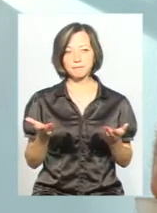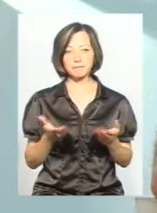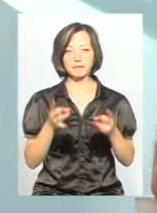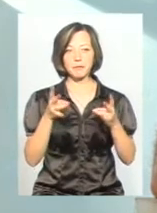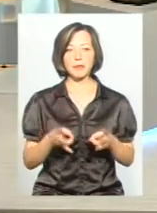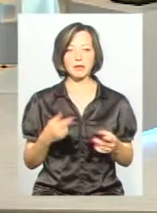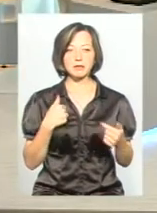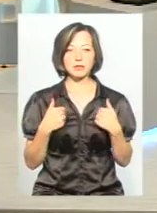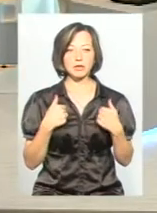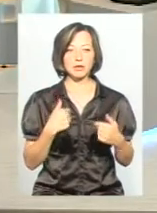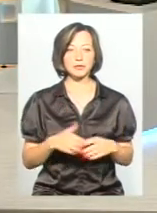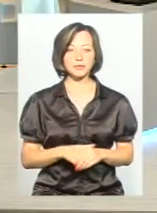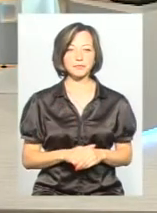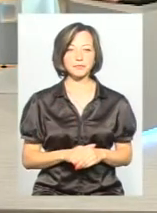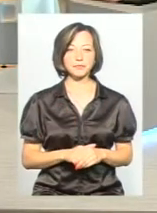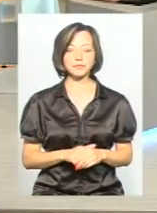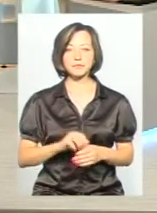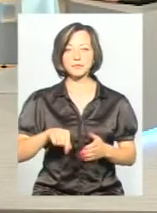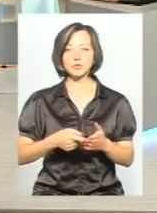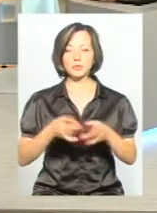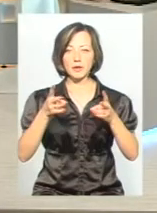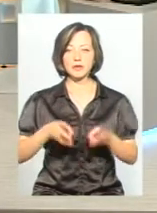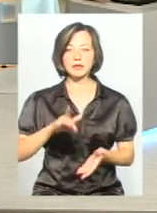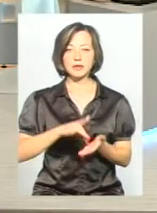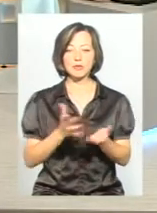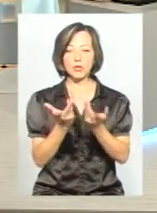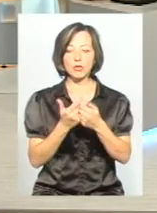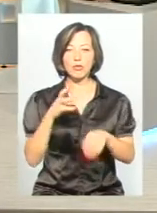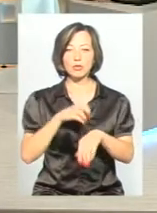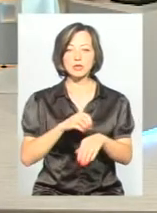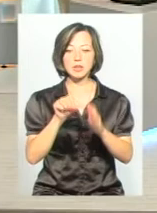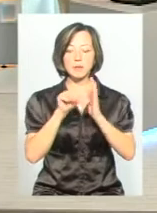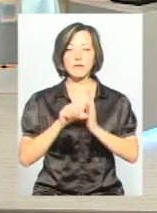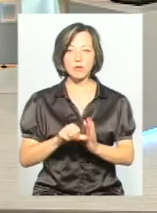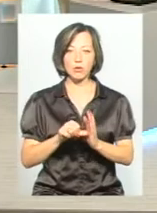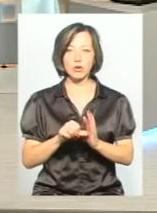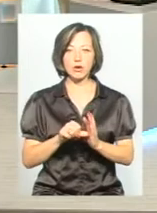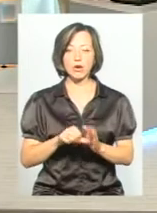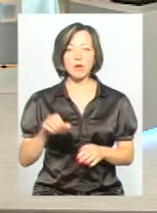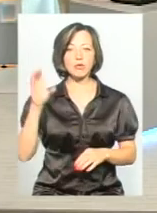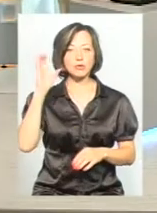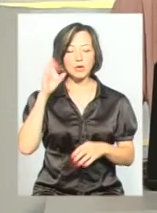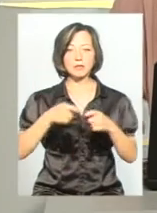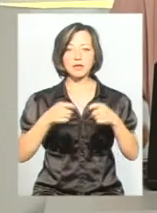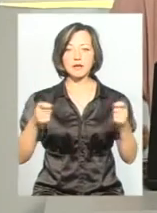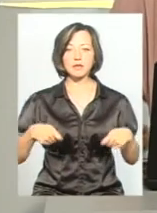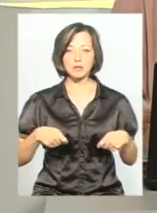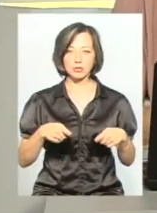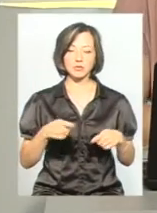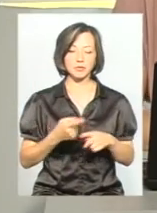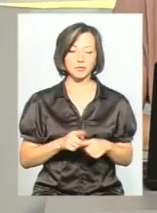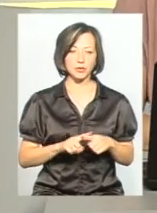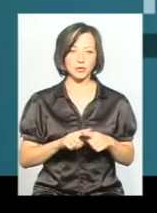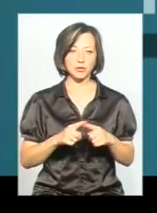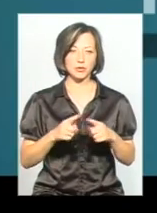страждають. У міському травматологічному центрі порахували покусаних за півроку. Послухаємо завідуючого Руслана Колєснікова.